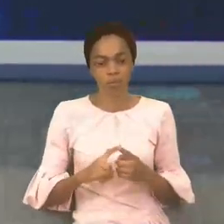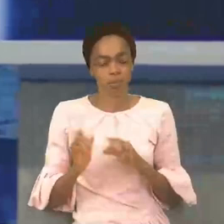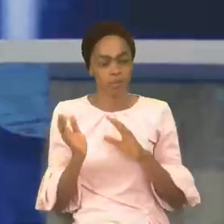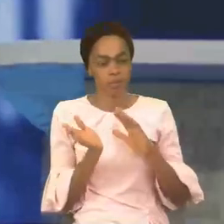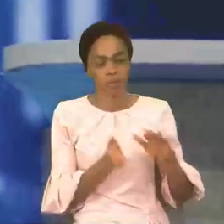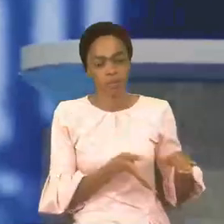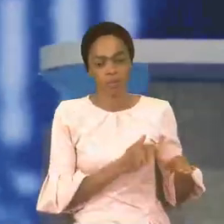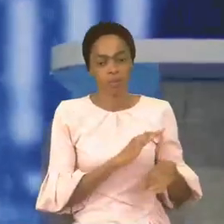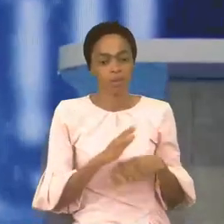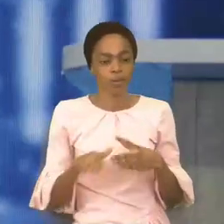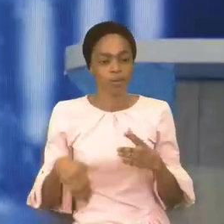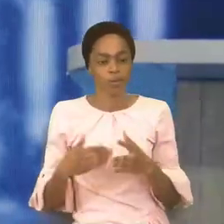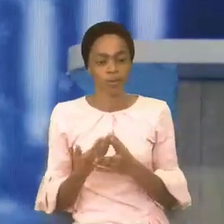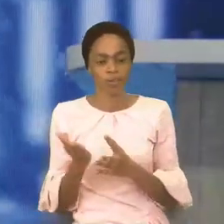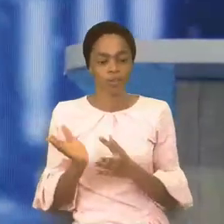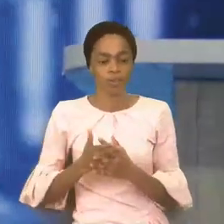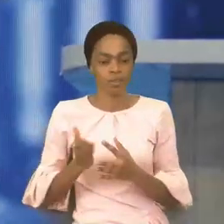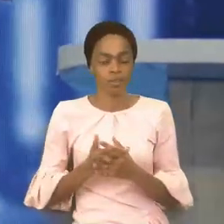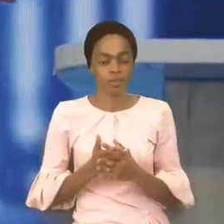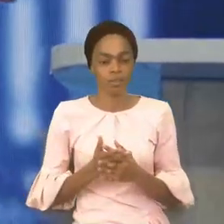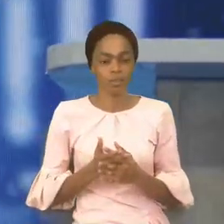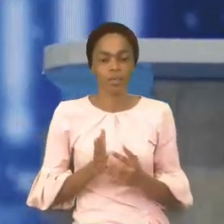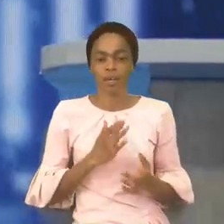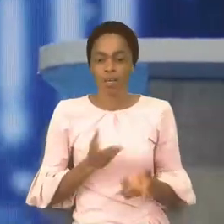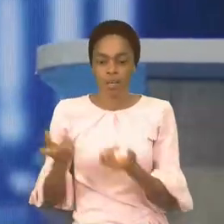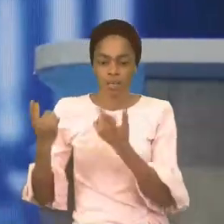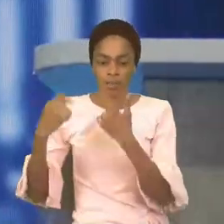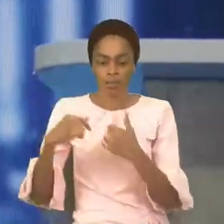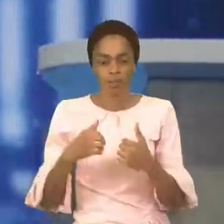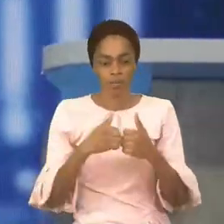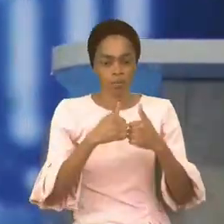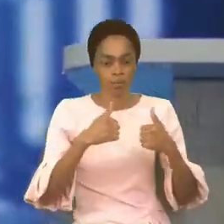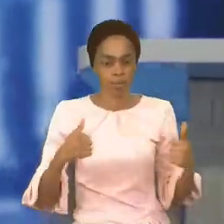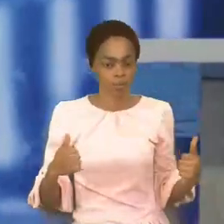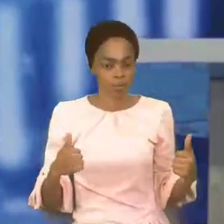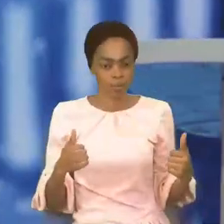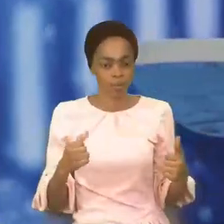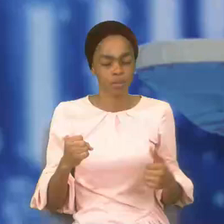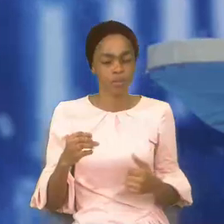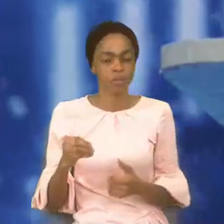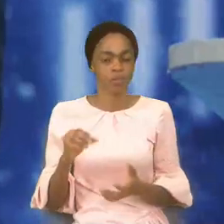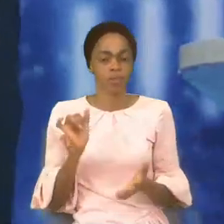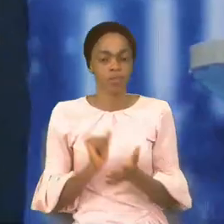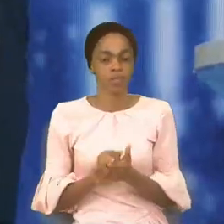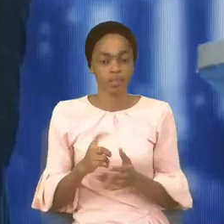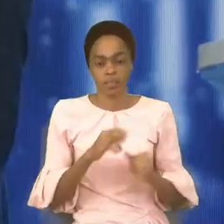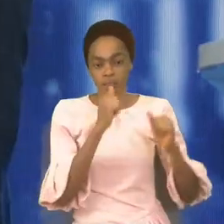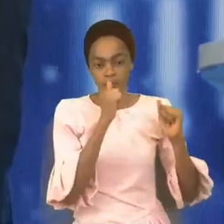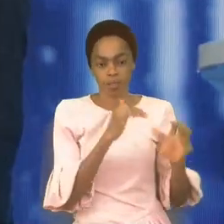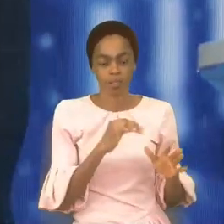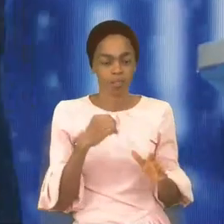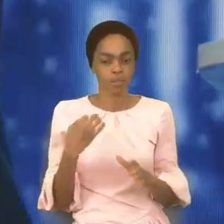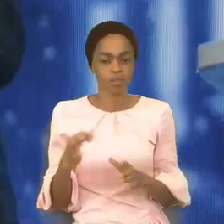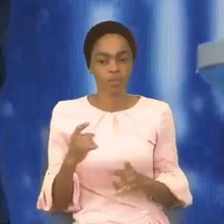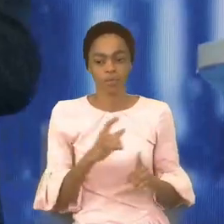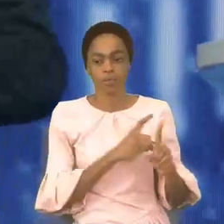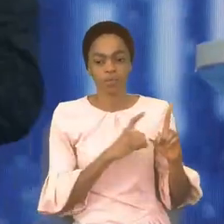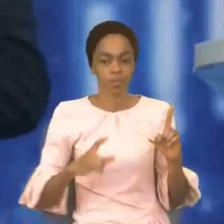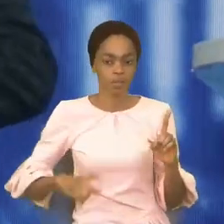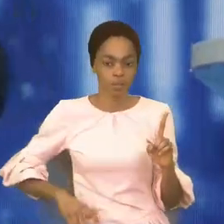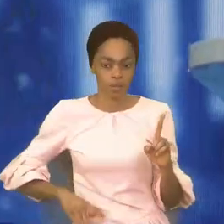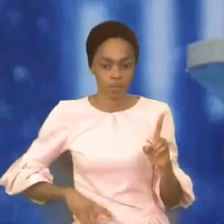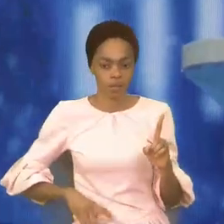sortir et mettre de côté tout ce qui nous entoure, les choses auxquelles nous sommes habitués et nous mettre à part,